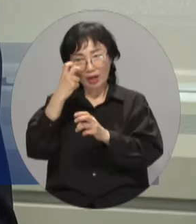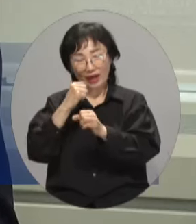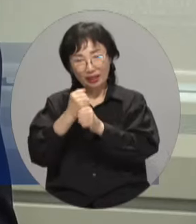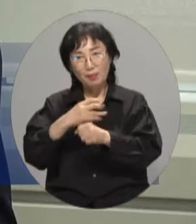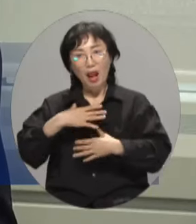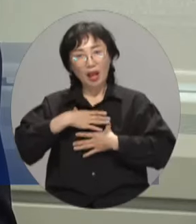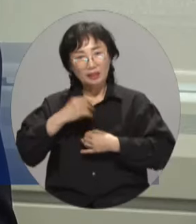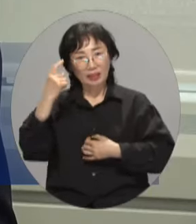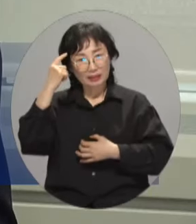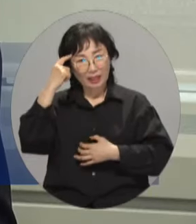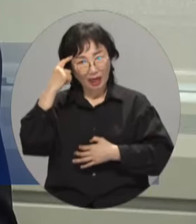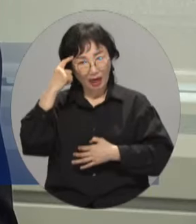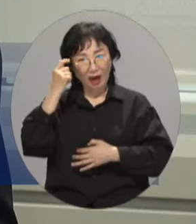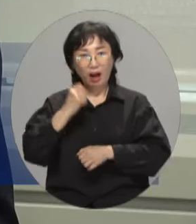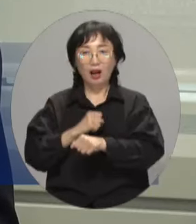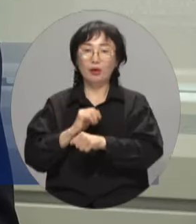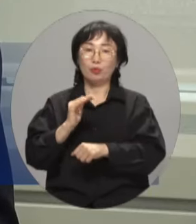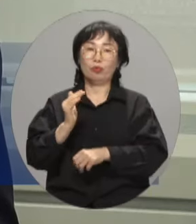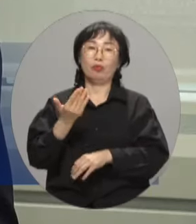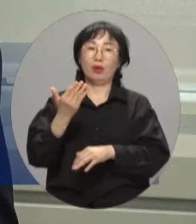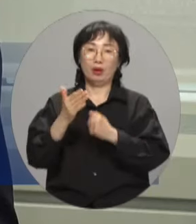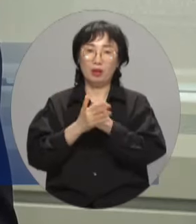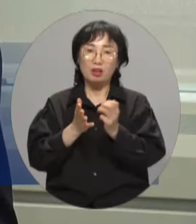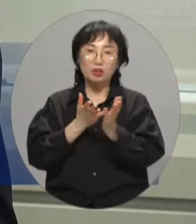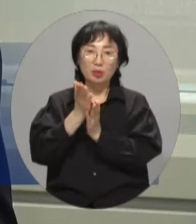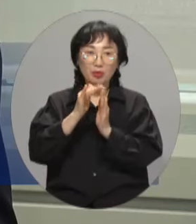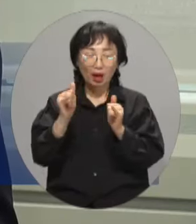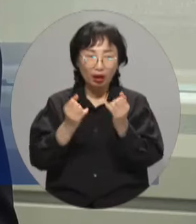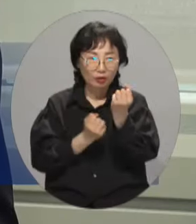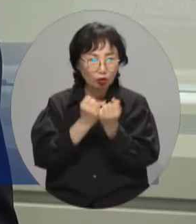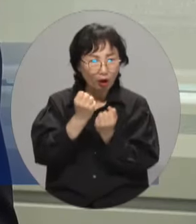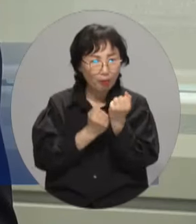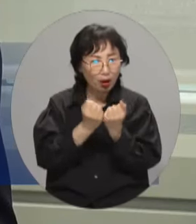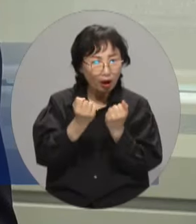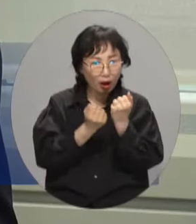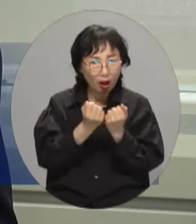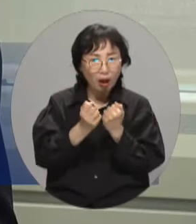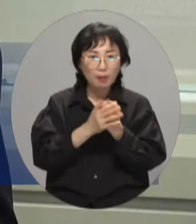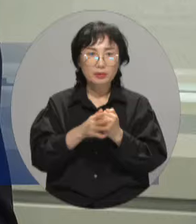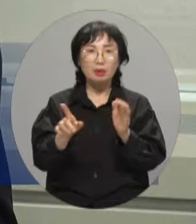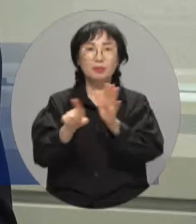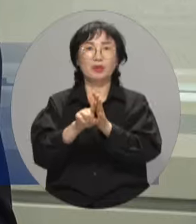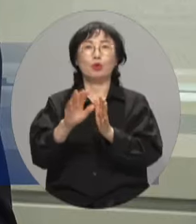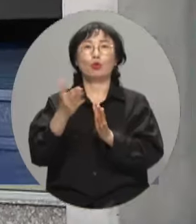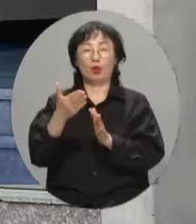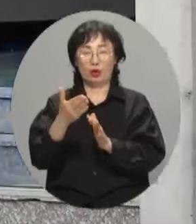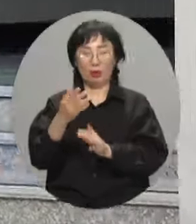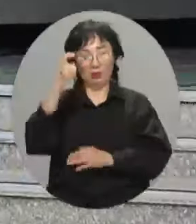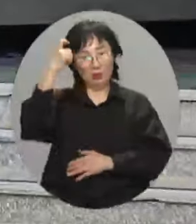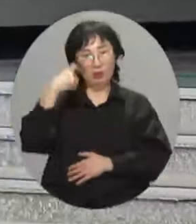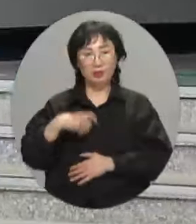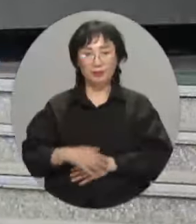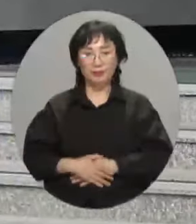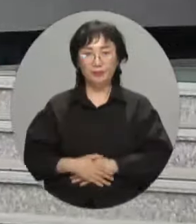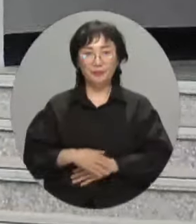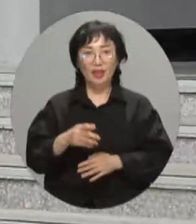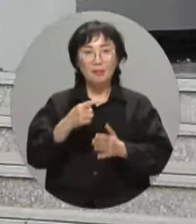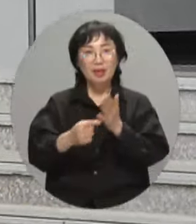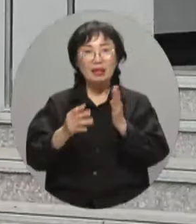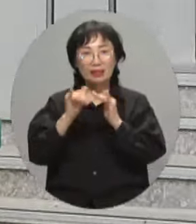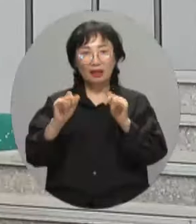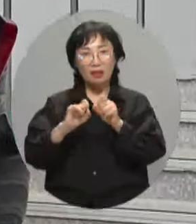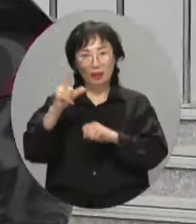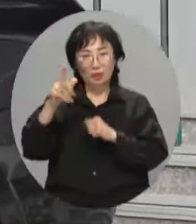부동산이구나. 이렇게 생각하게 돼서 뭐 전문가가 얘기하니까 또 믿게 되는 측면이 있었습니다. 피해자들은